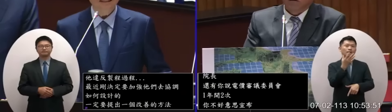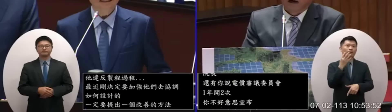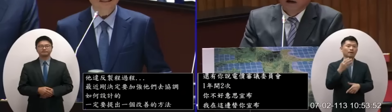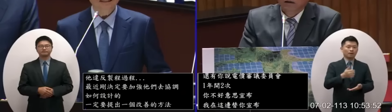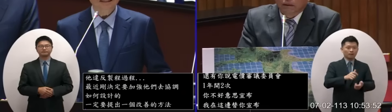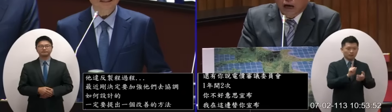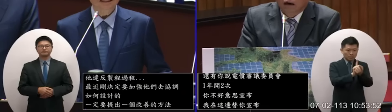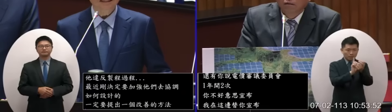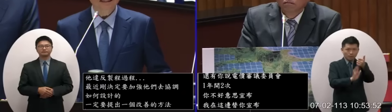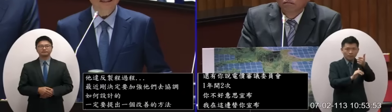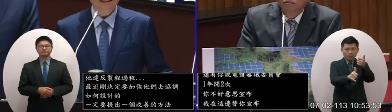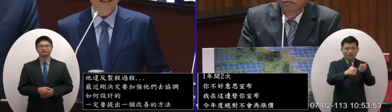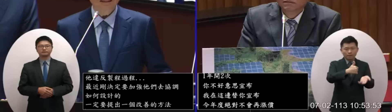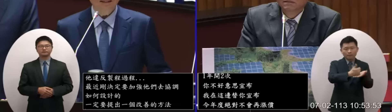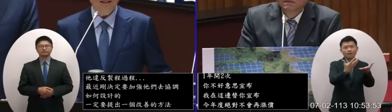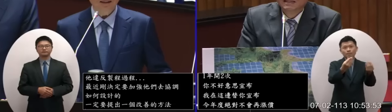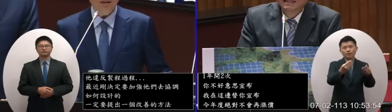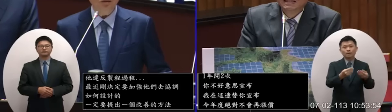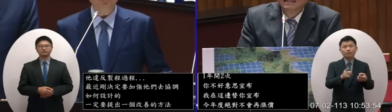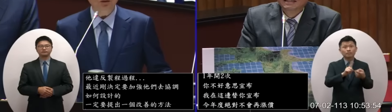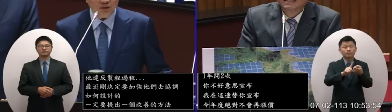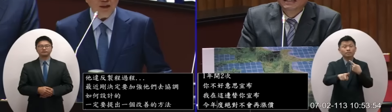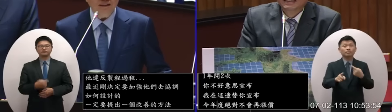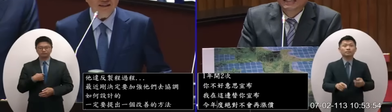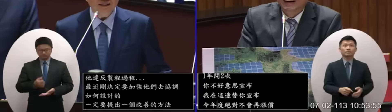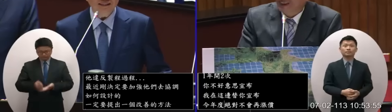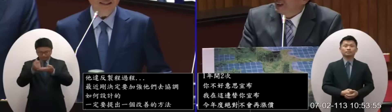对不对？ 我尊重委员。